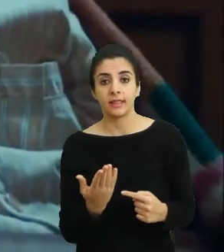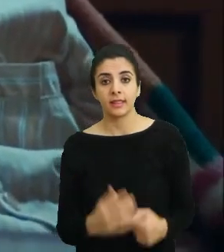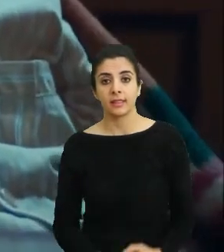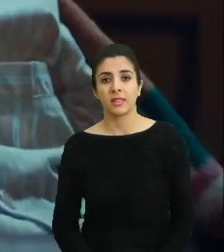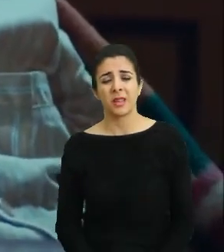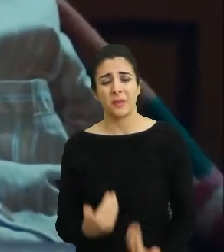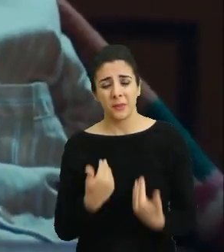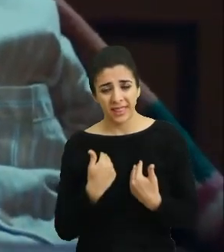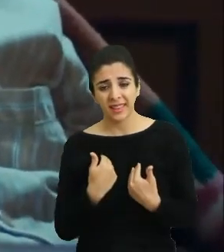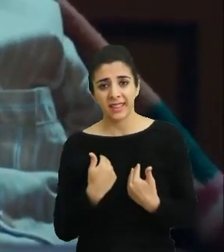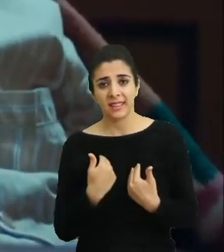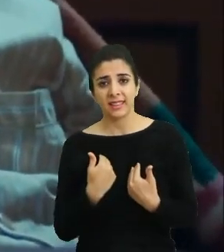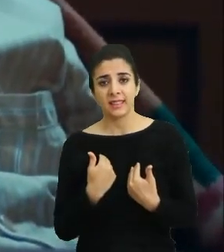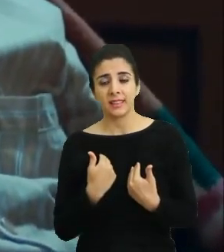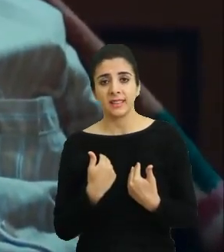Ben